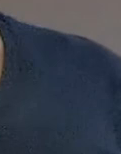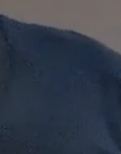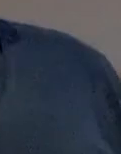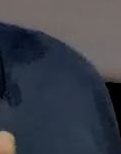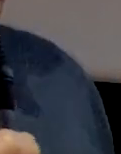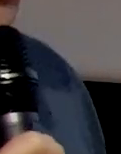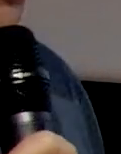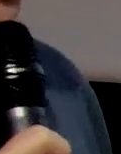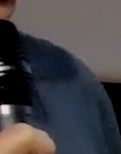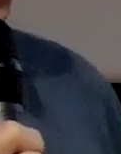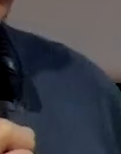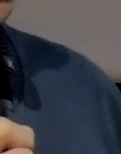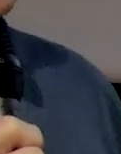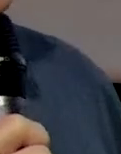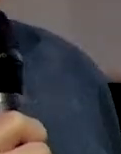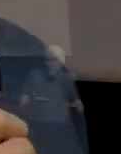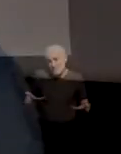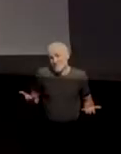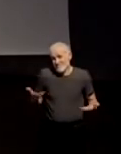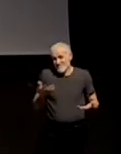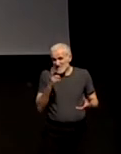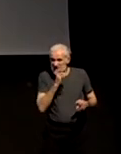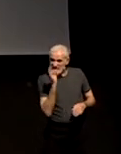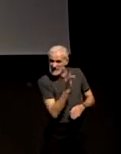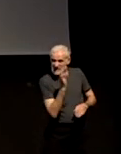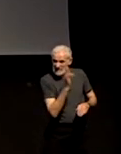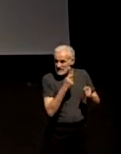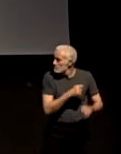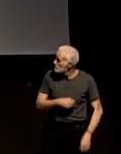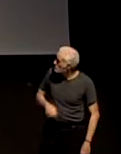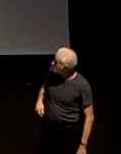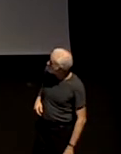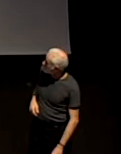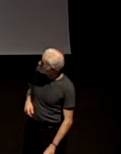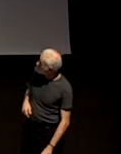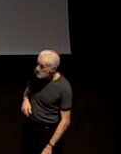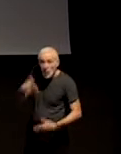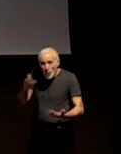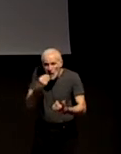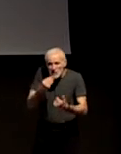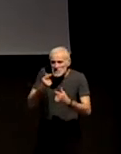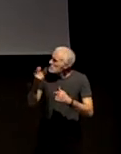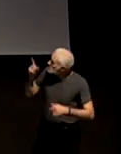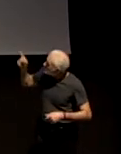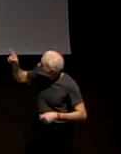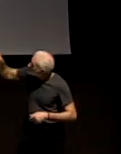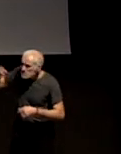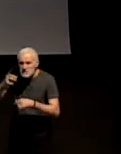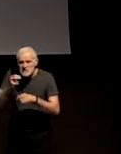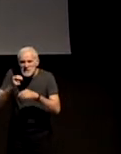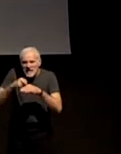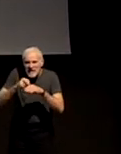et des carnivores on va détailler tout ça après et voilà en vrac un petit peu dans tout les neuf espèces que vous avez vu là tout à l'heure